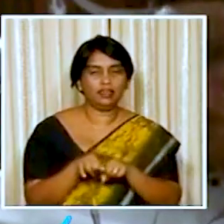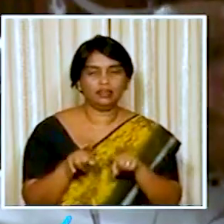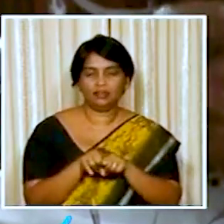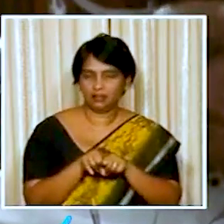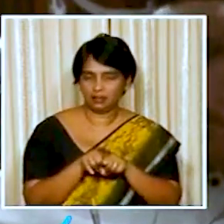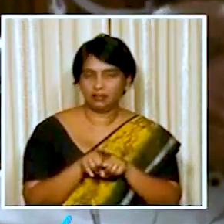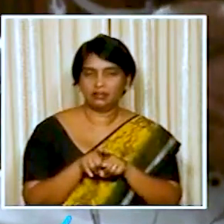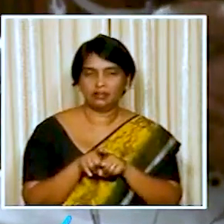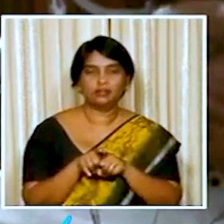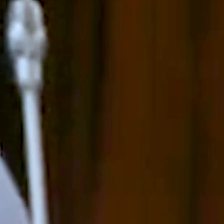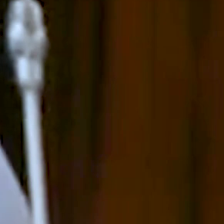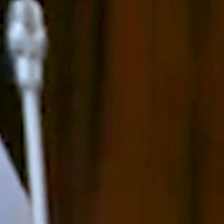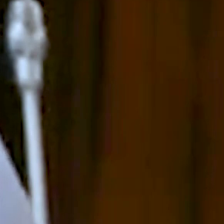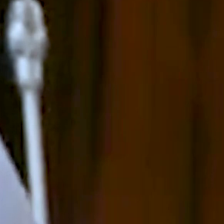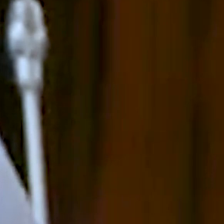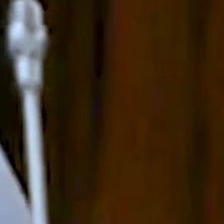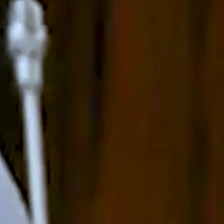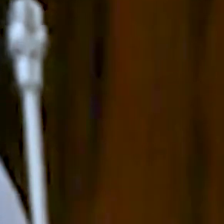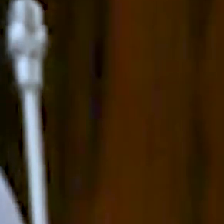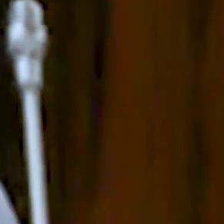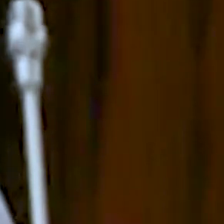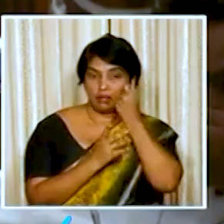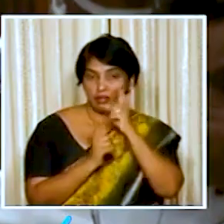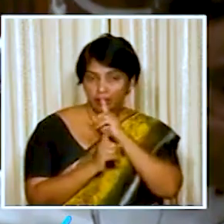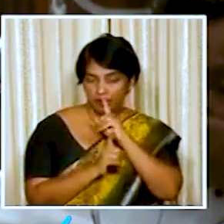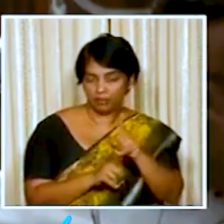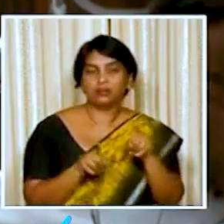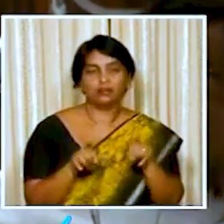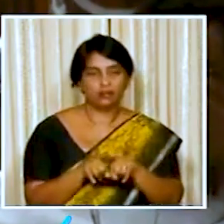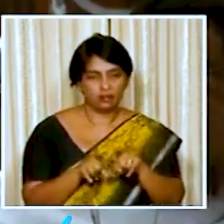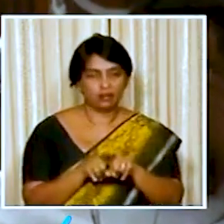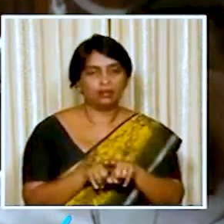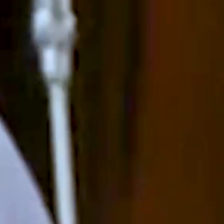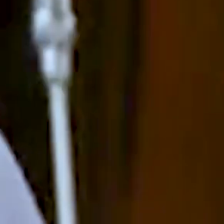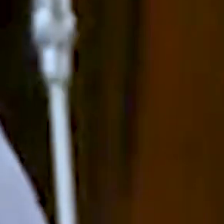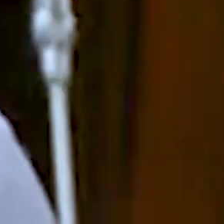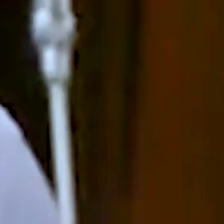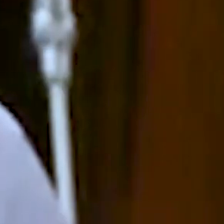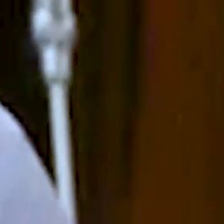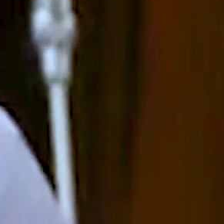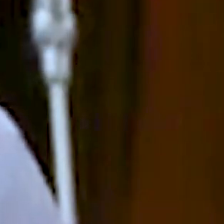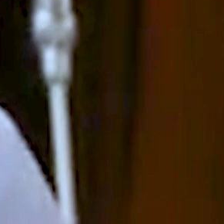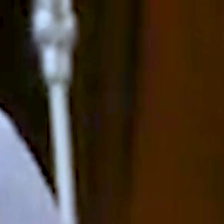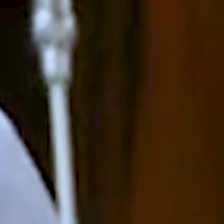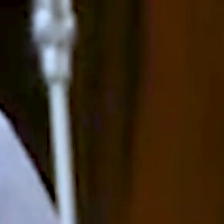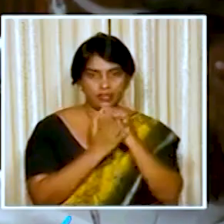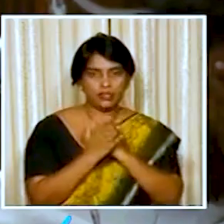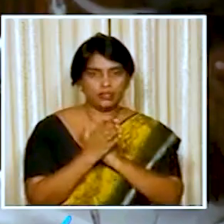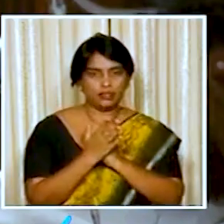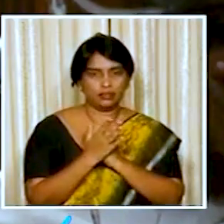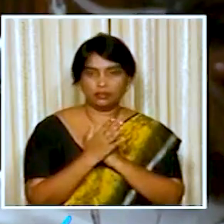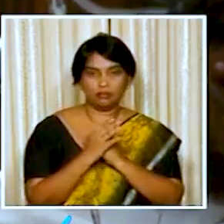ණය ප්‍රතිගත කරන්නේ මේ යෝජනාව ගෙනාවට පස්සේ තමයි මේ රටේ සාමාන්‍ය ජනතාවට තේරෙන්නේ මේ අය මේ කාලතිස්ස කරපු වැරදි